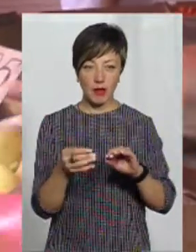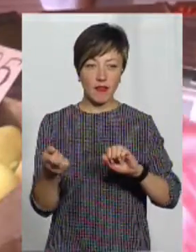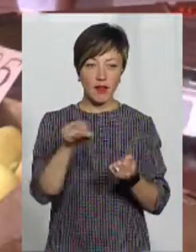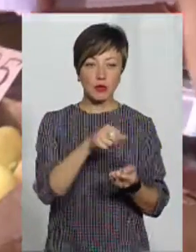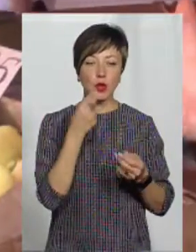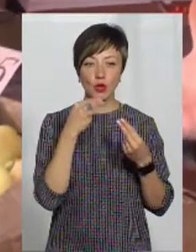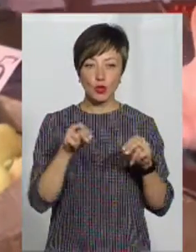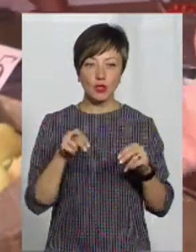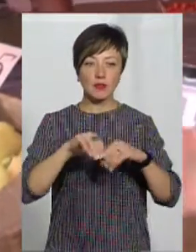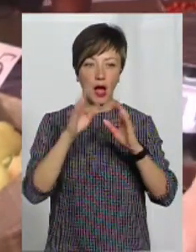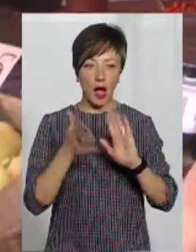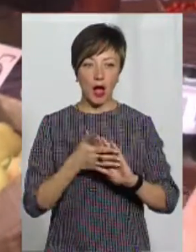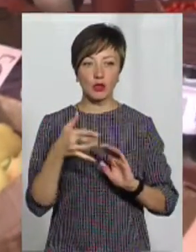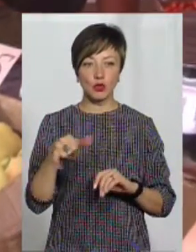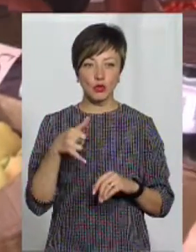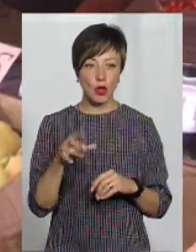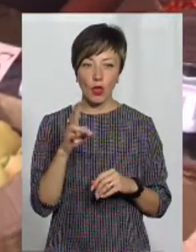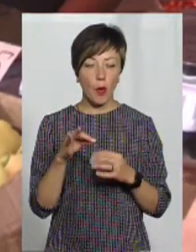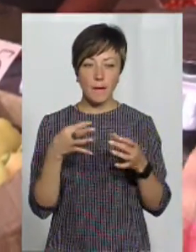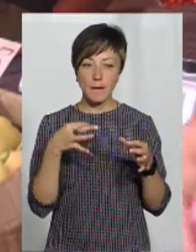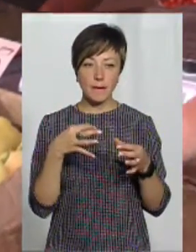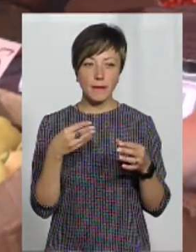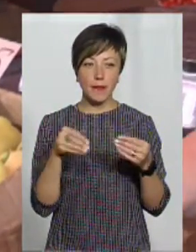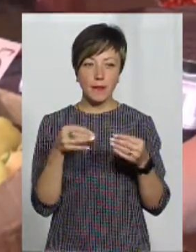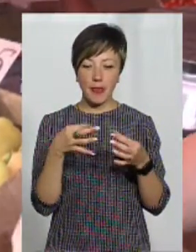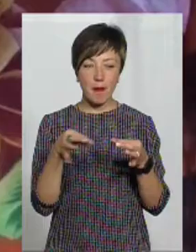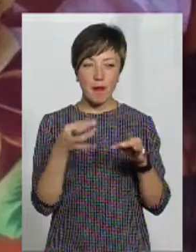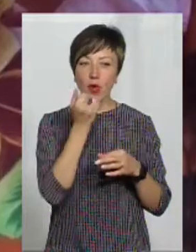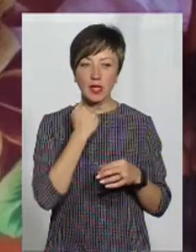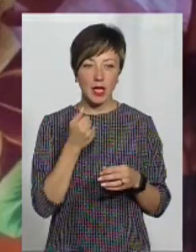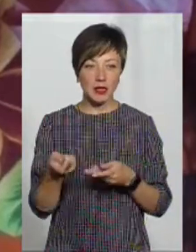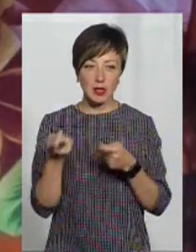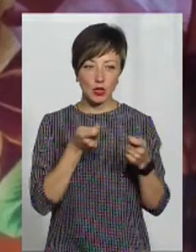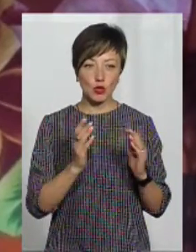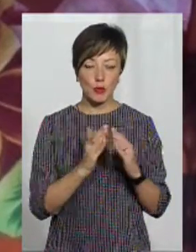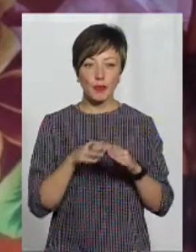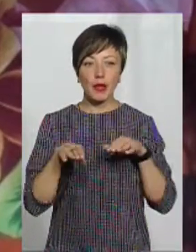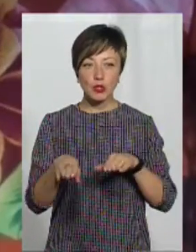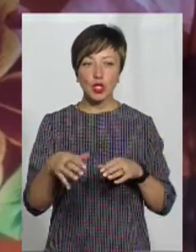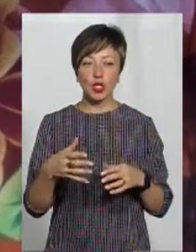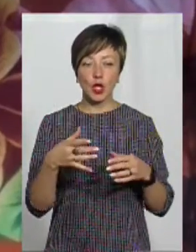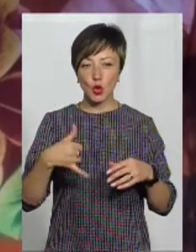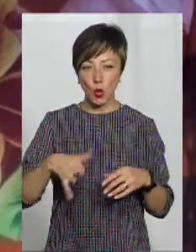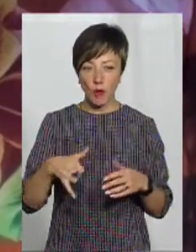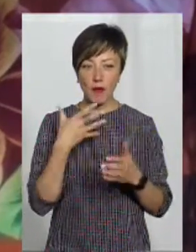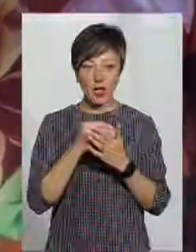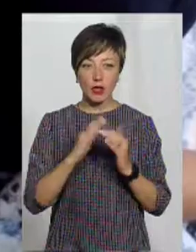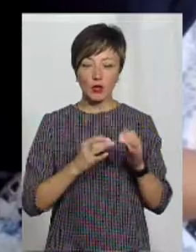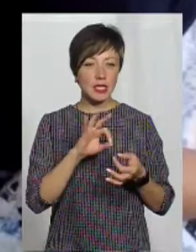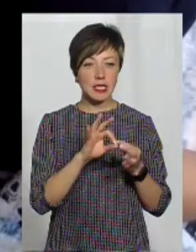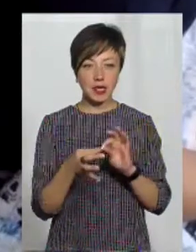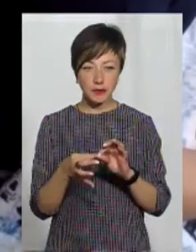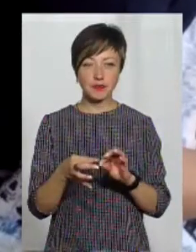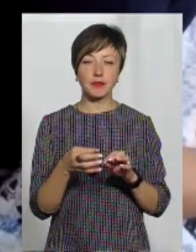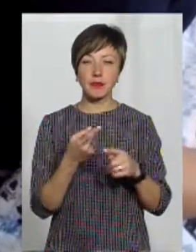лучше загальну сумочку, але вони вже пластика додому не несуть. Пошити торбу для зберігання продуктів власноруч не складно. Із